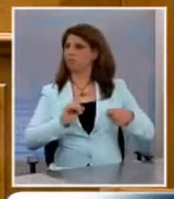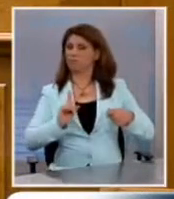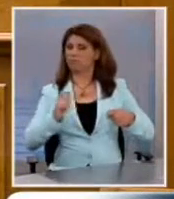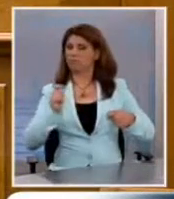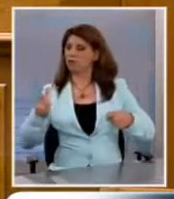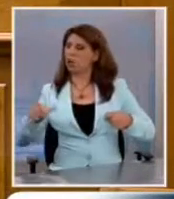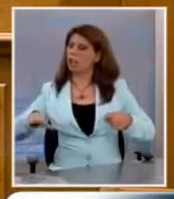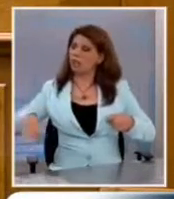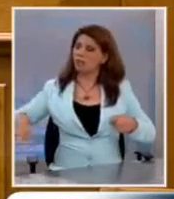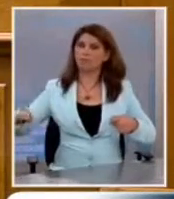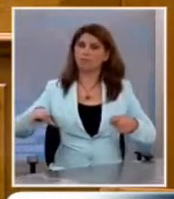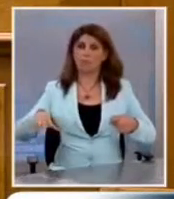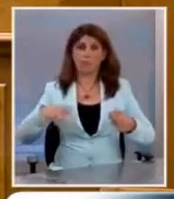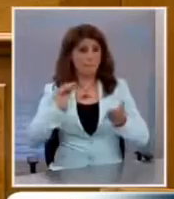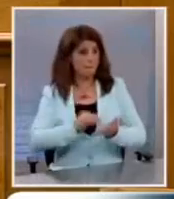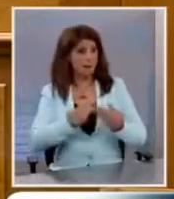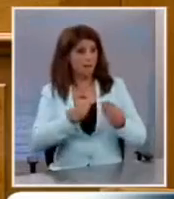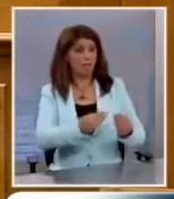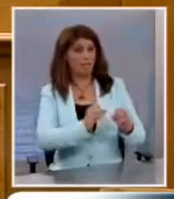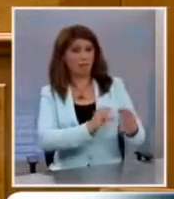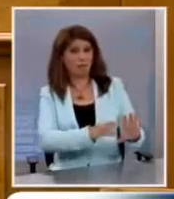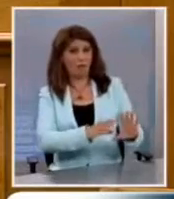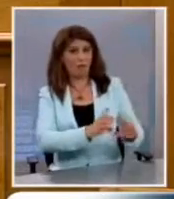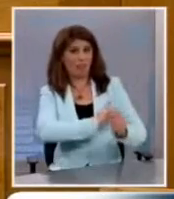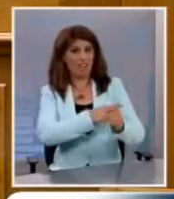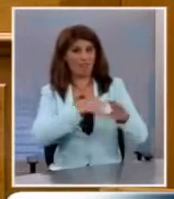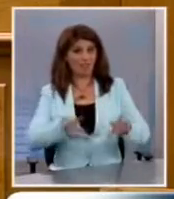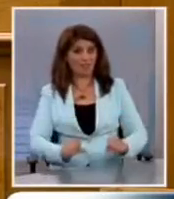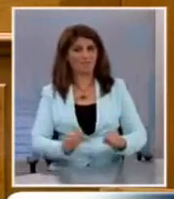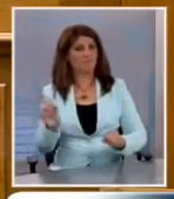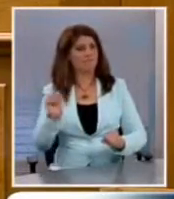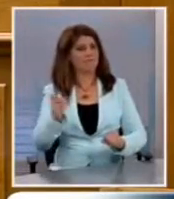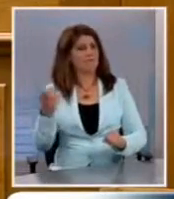να έρθετε πάλι στην εξουσία. Γιατί υπήρξατε εκεί και τα αποτελέσματα είναι γνωστά.